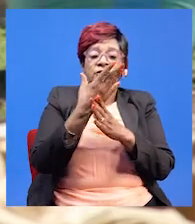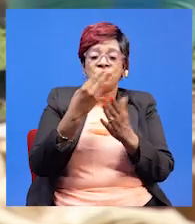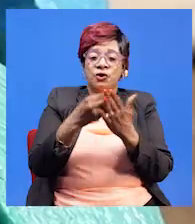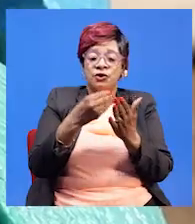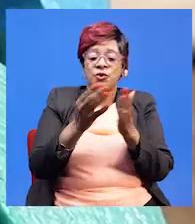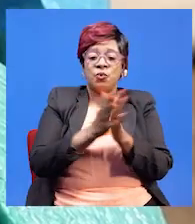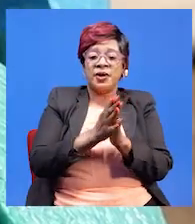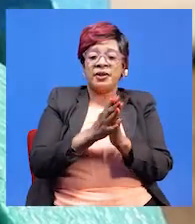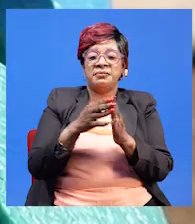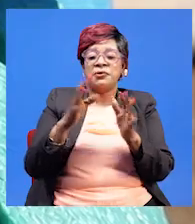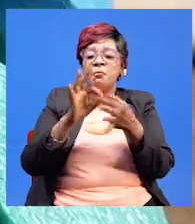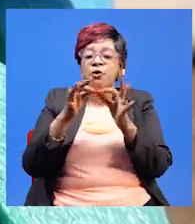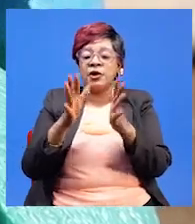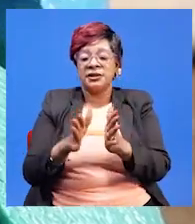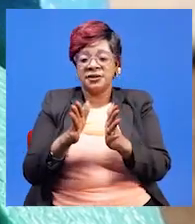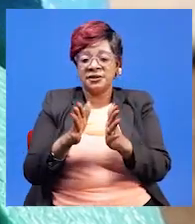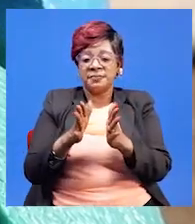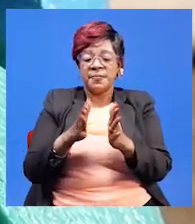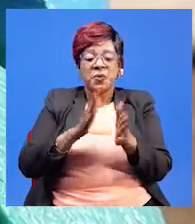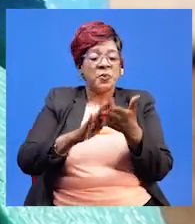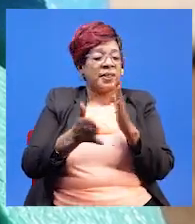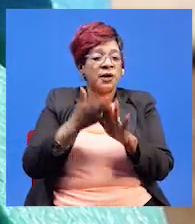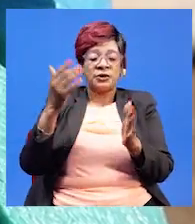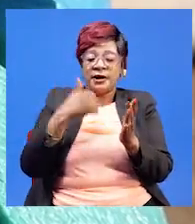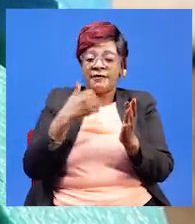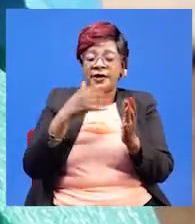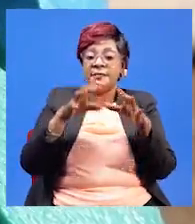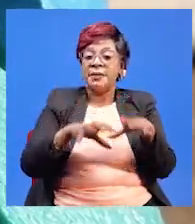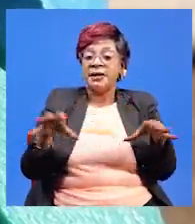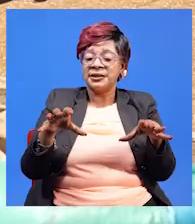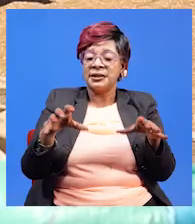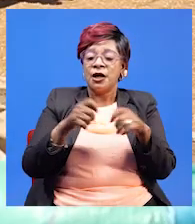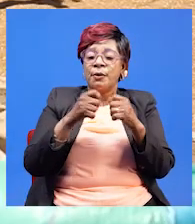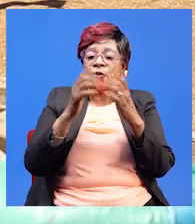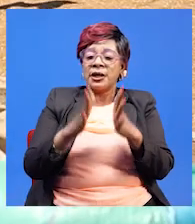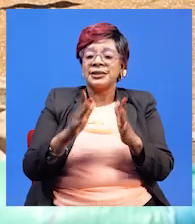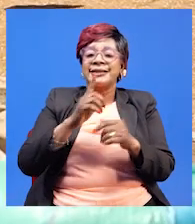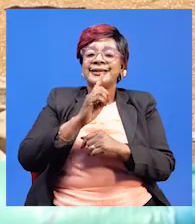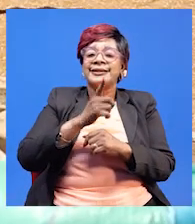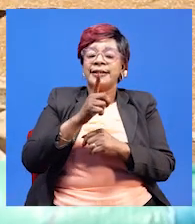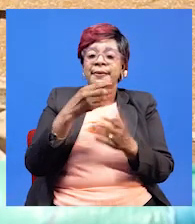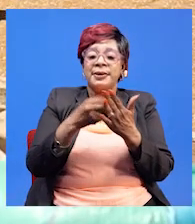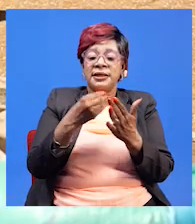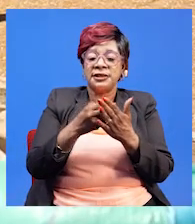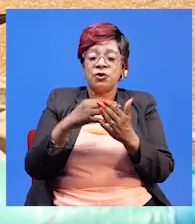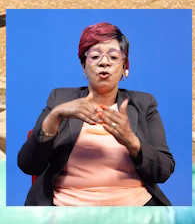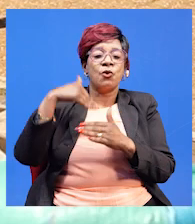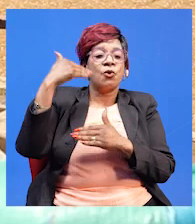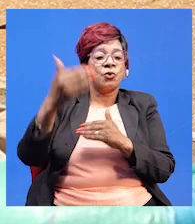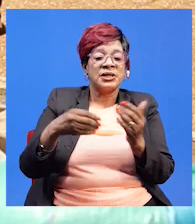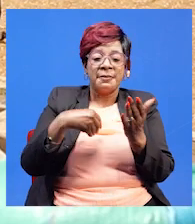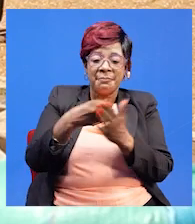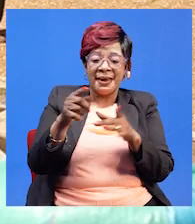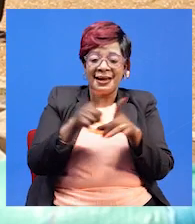ruthless middlemen. With no guaranteed market, brokers dictated prices, often paying